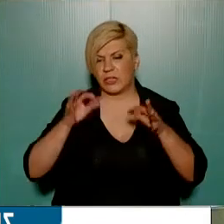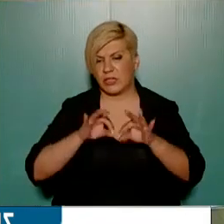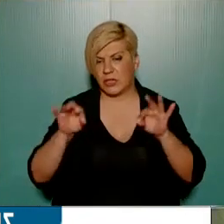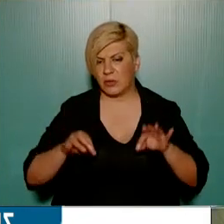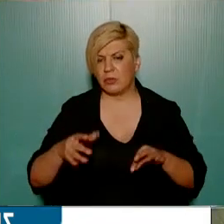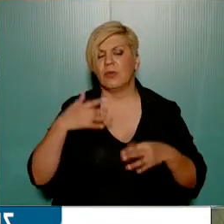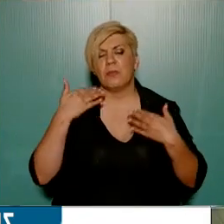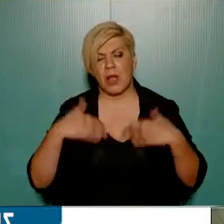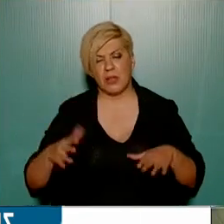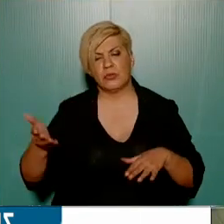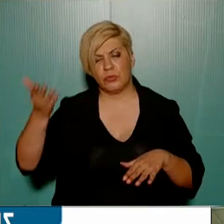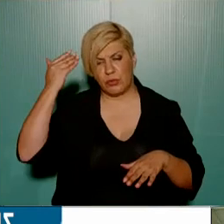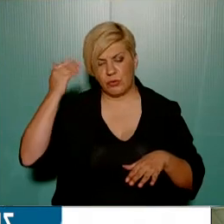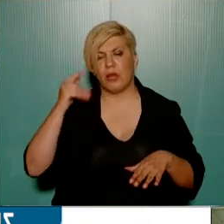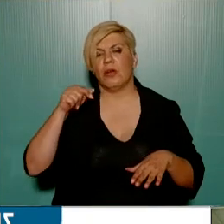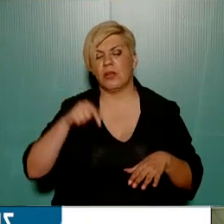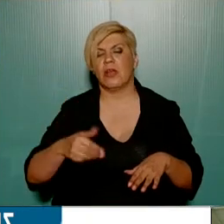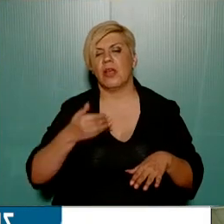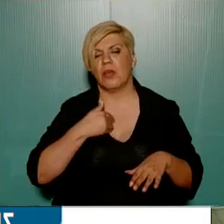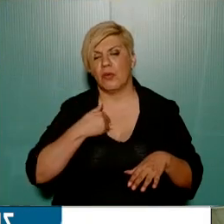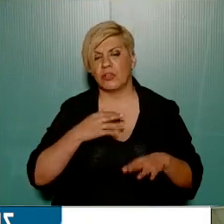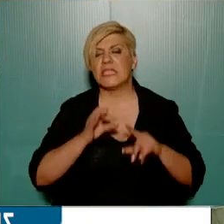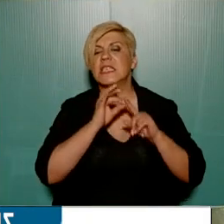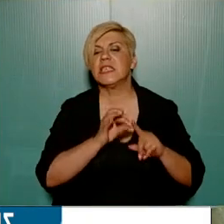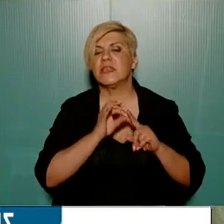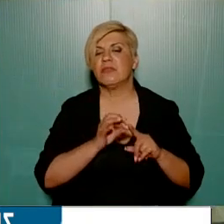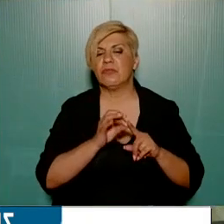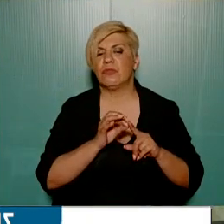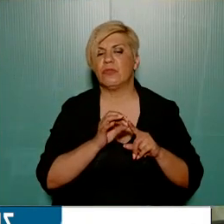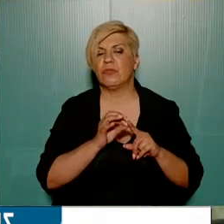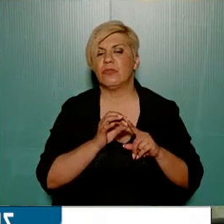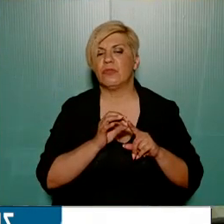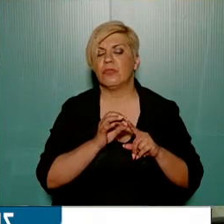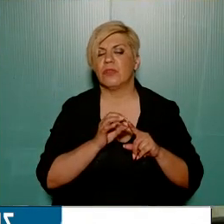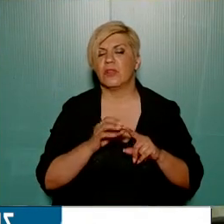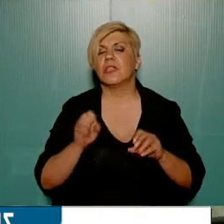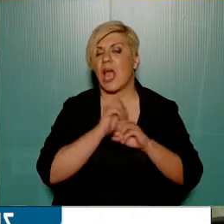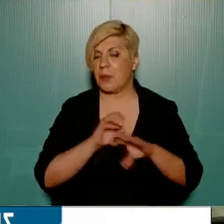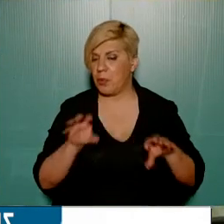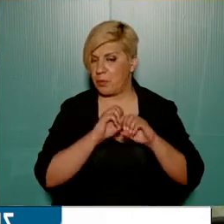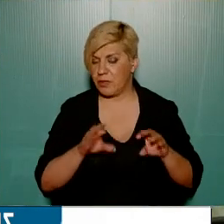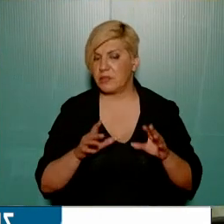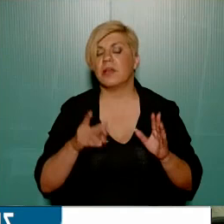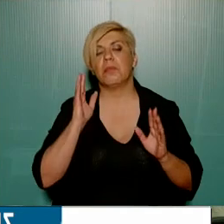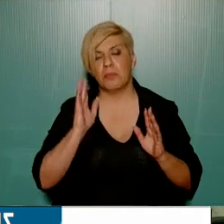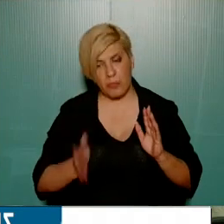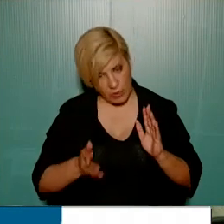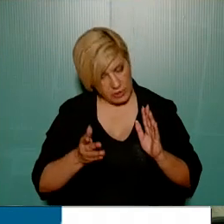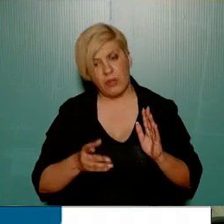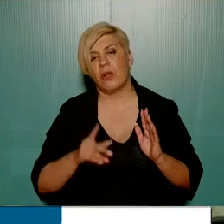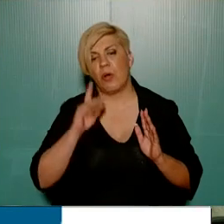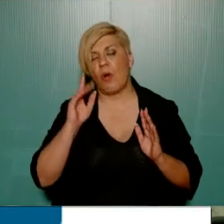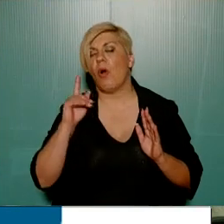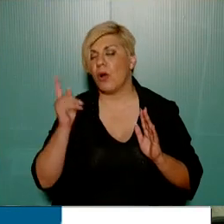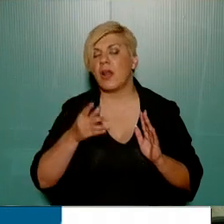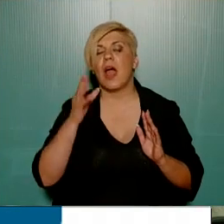οποίο το είχαμε κάνει τότε όντας εγώ σύμβουλος της εκπομπής, και μπορούμε